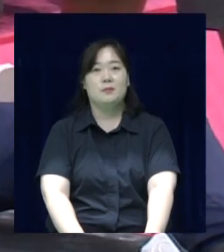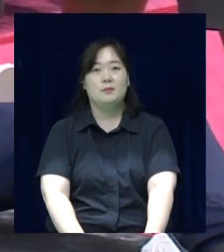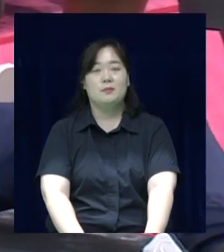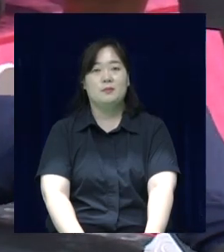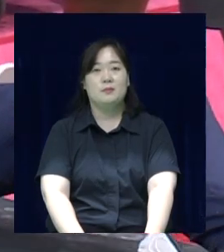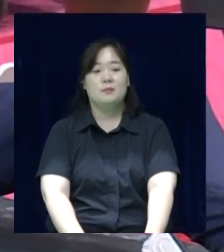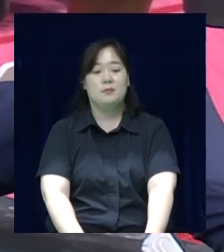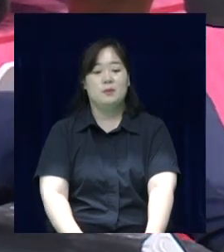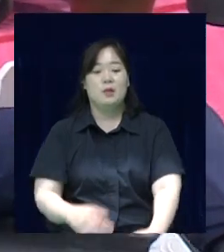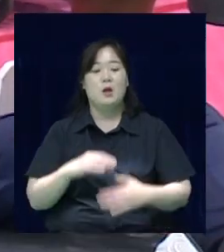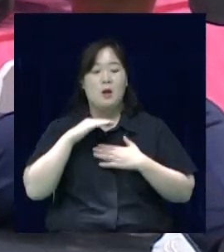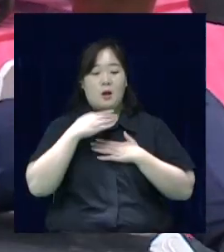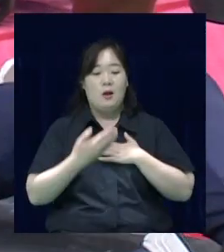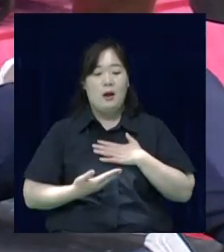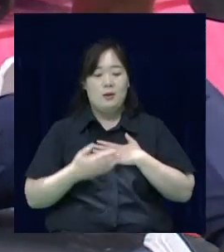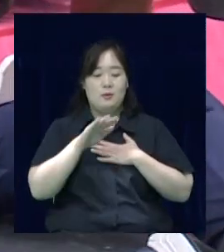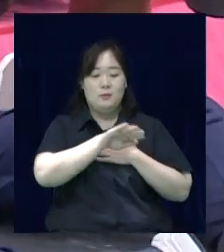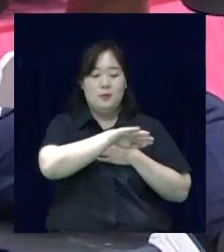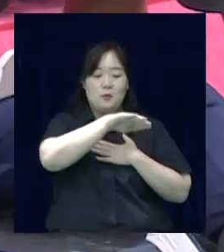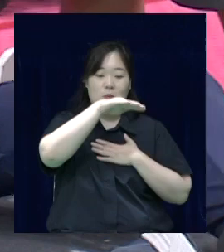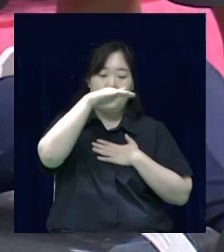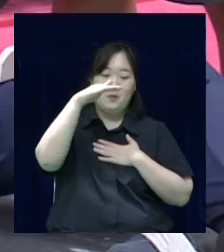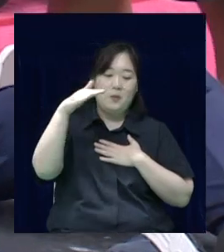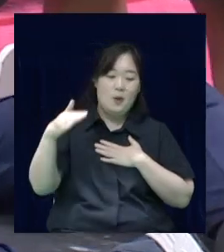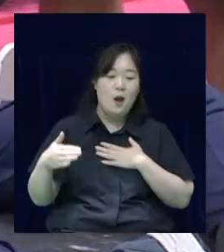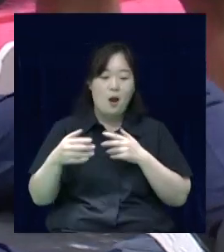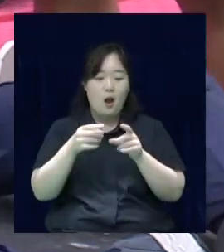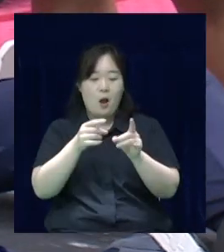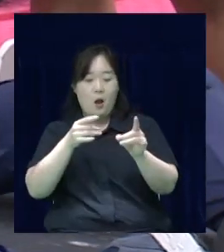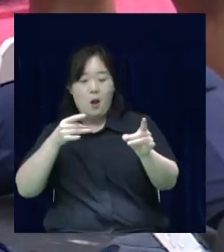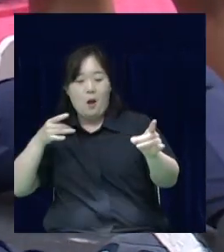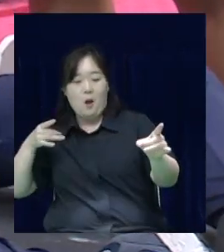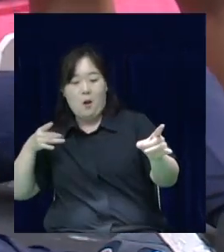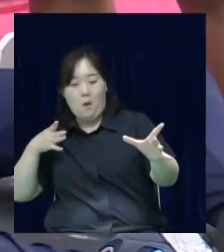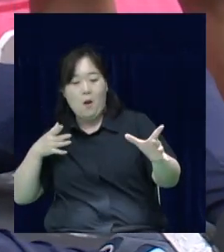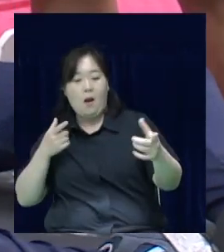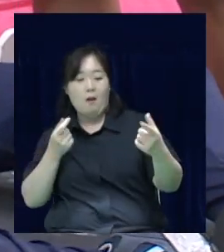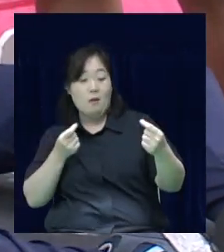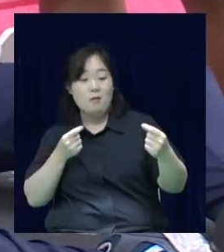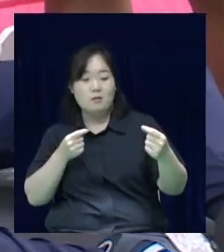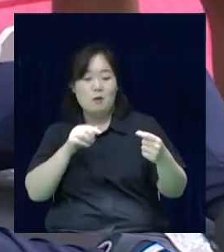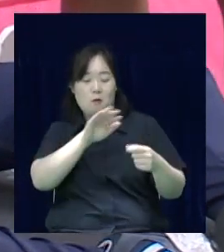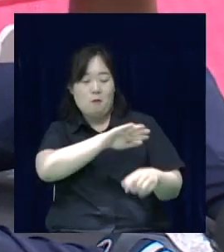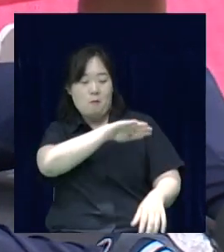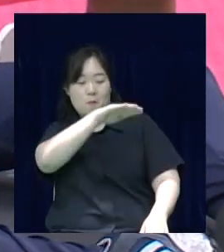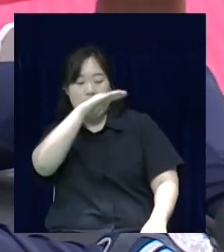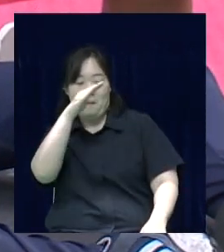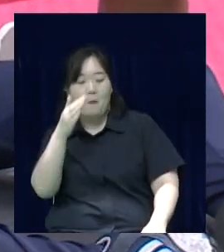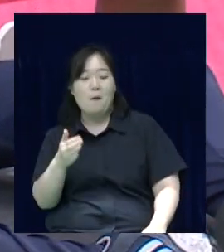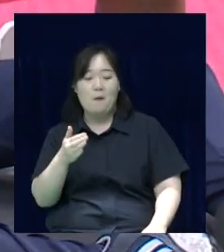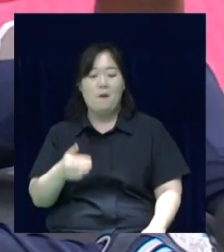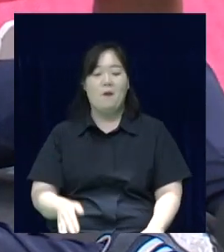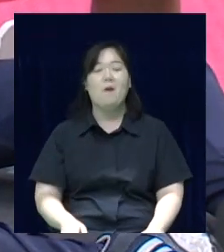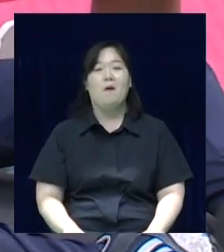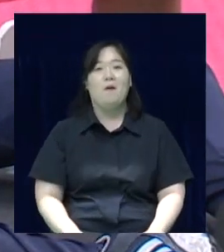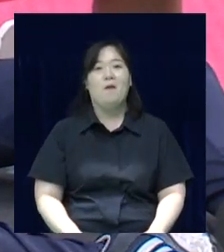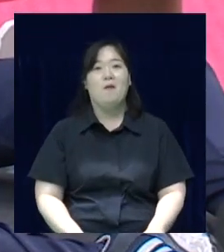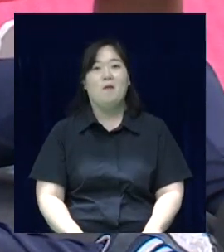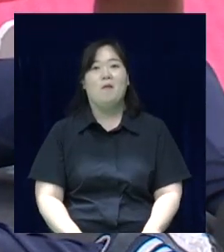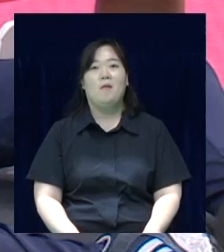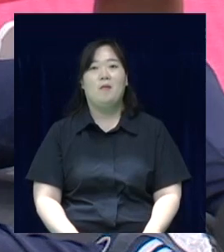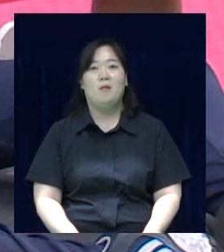거의 곡선을 이루듯이 또 예, 굉장히 뭐 활휘하듯이 이렇게 네. 휘어진 걸 보실 수 있지 않습니까? 예. 굉장히 노하우가 있다 보시면 됩니다.